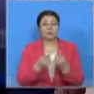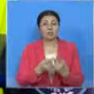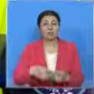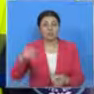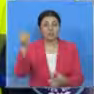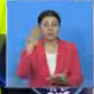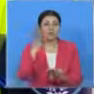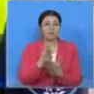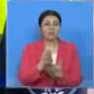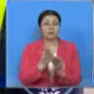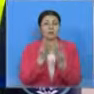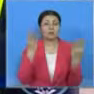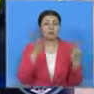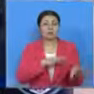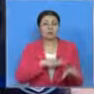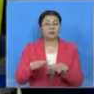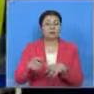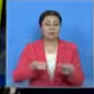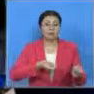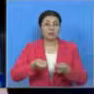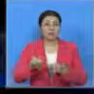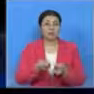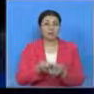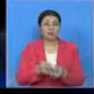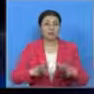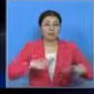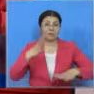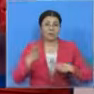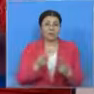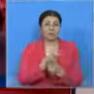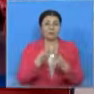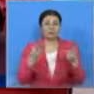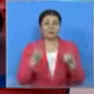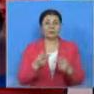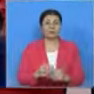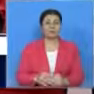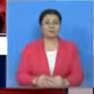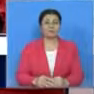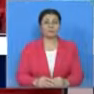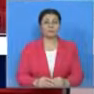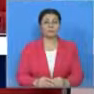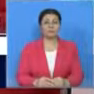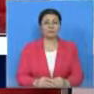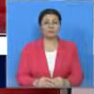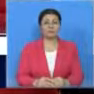өтеді. Сап түзеу кезінде басшылық қызметкерлердің саптық дайындығы да пысықталды. Мына термопритерлері бар, осы